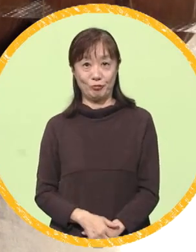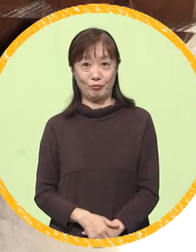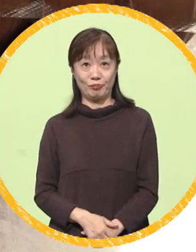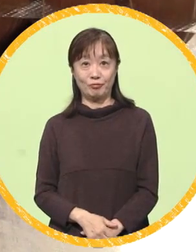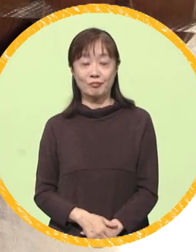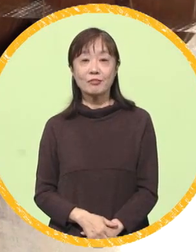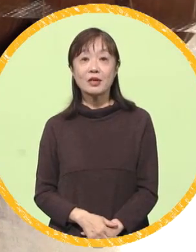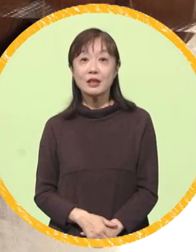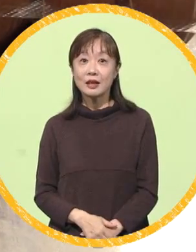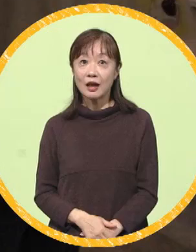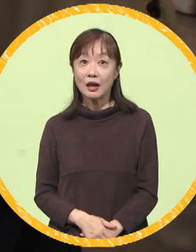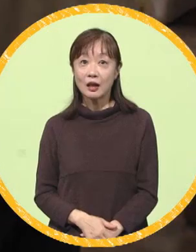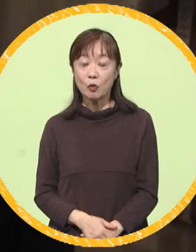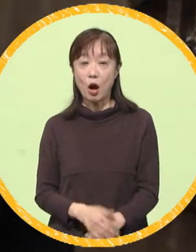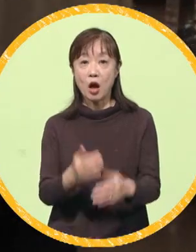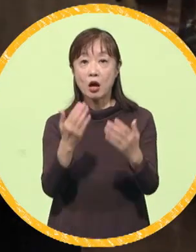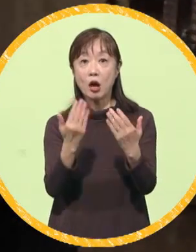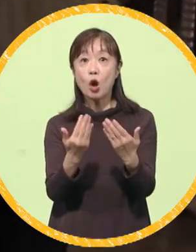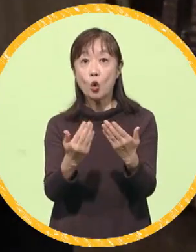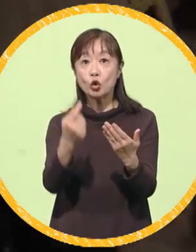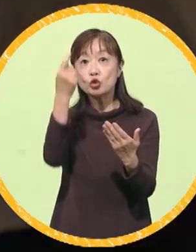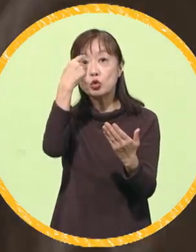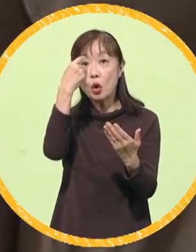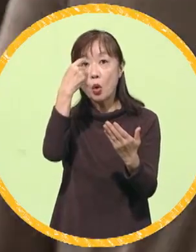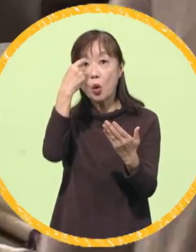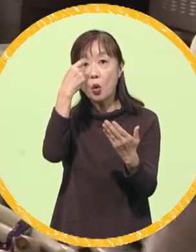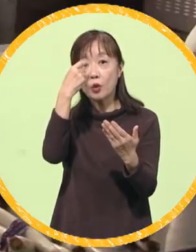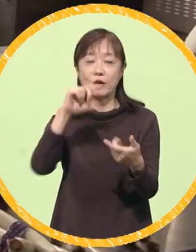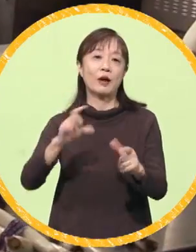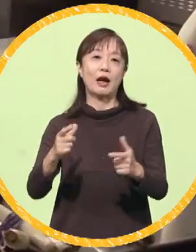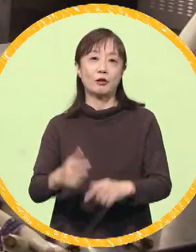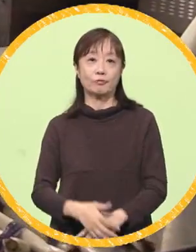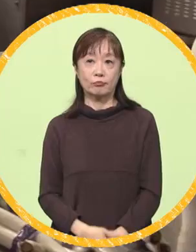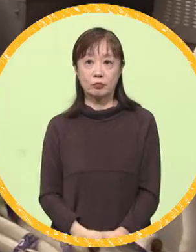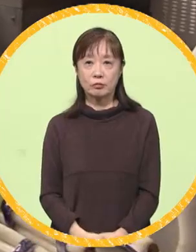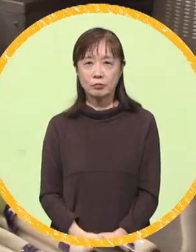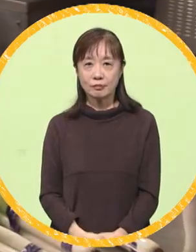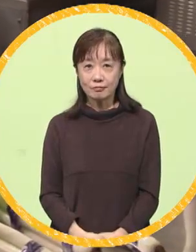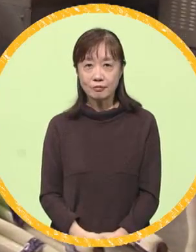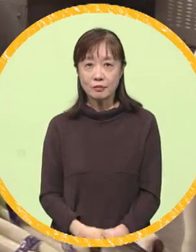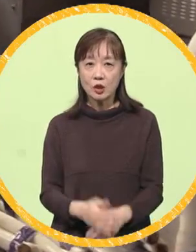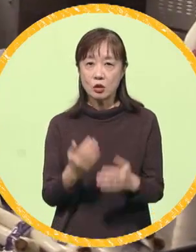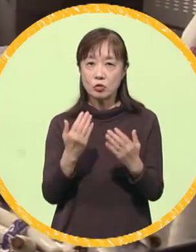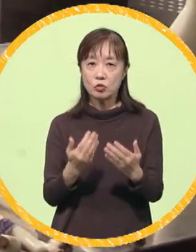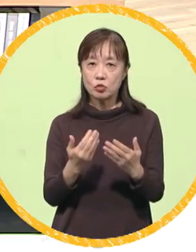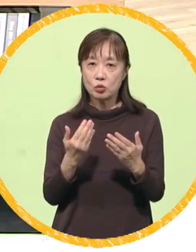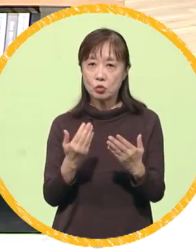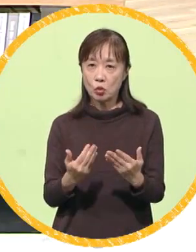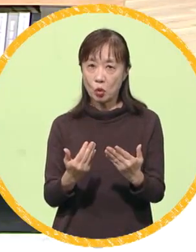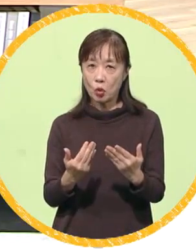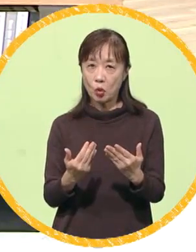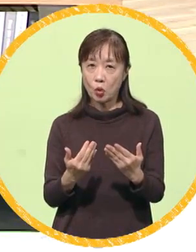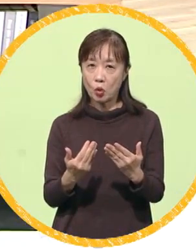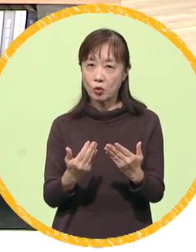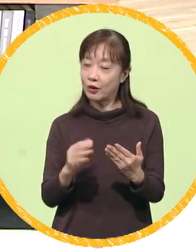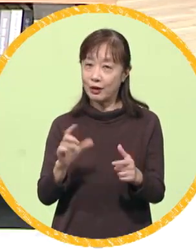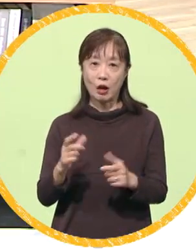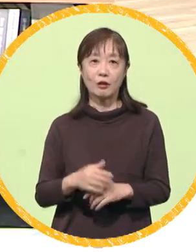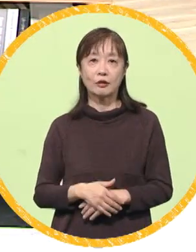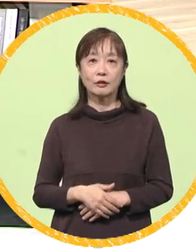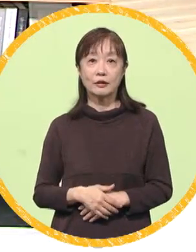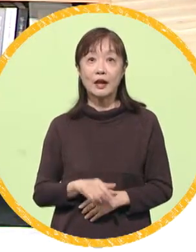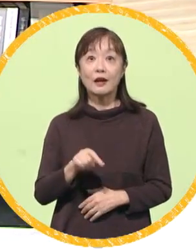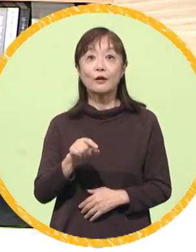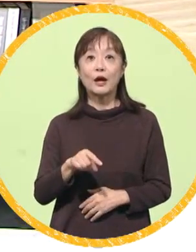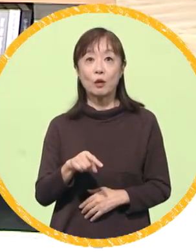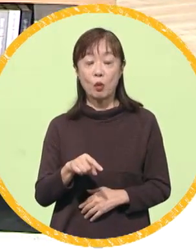先ほどの即売会は学校の授業ともちょっと違うんですね。 授業じゃない。 え、なんだろう、 何？実はですね、この即売